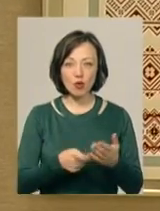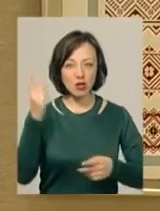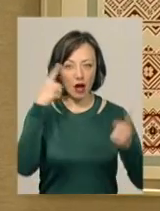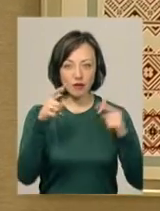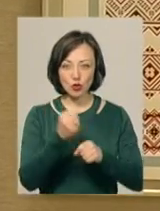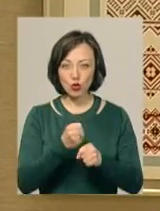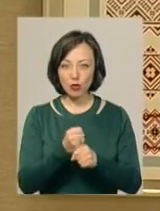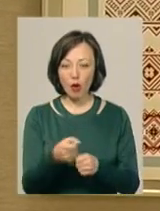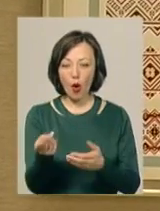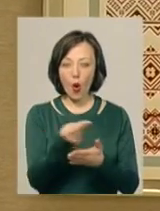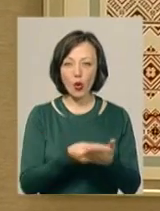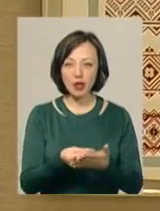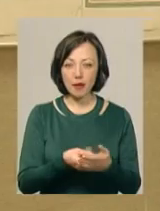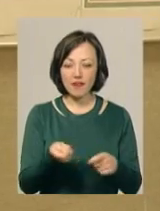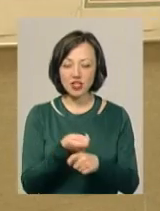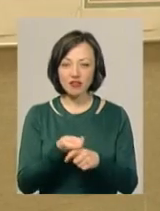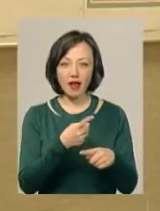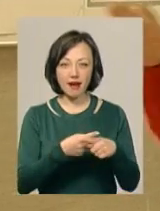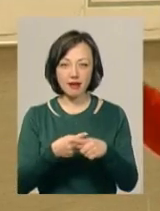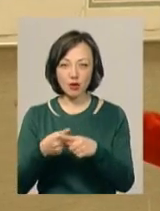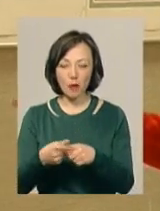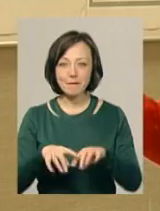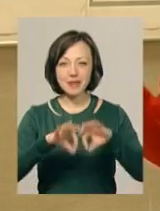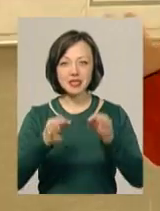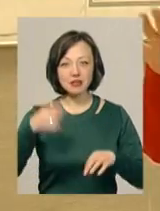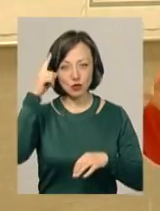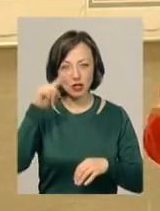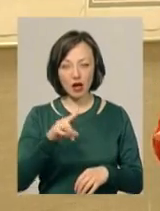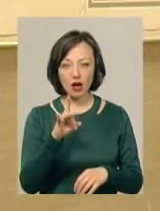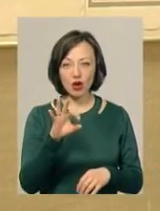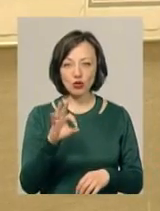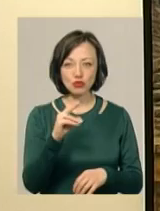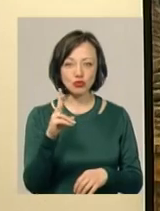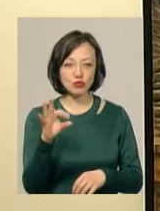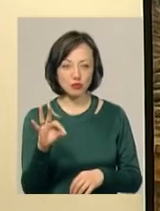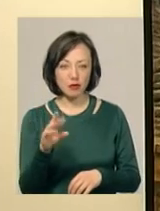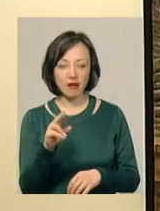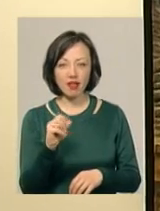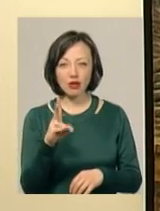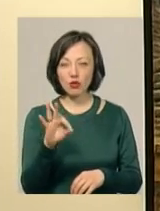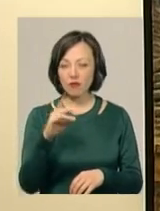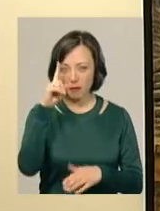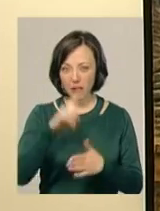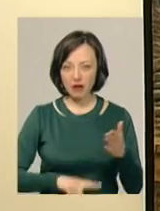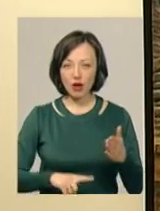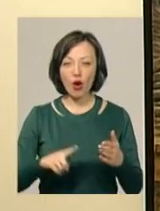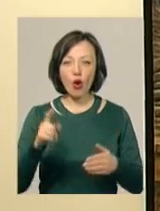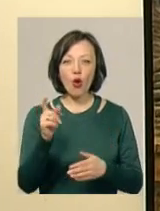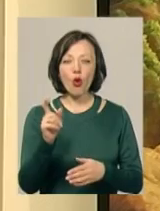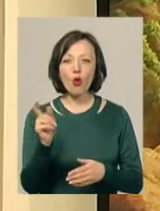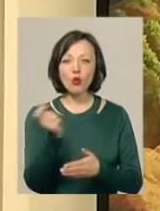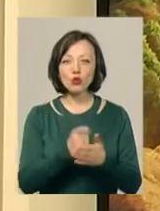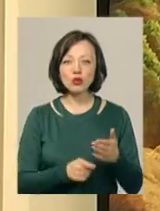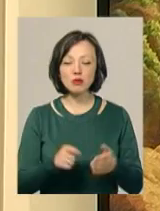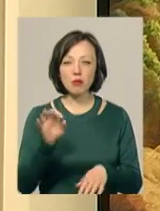авторські розробки орнаментів для вишивки хрестиком. Мистецтвознавець Людмила Рожко-Павленко впевнена, художниці, яка померла від онкохвороби 8